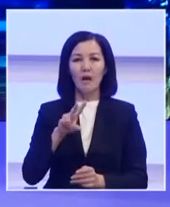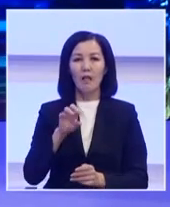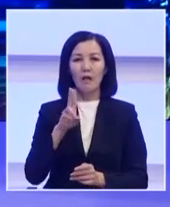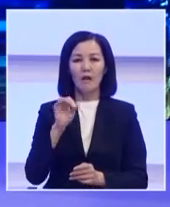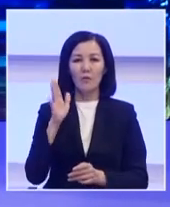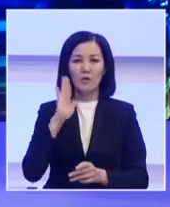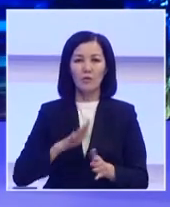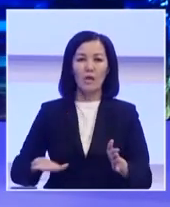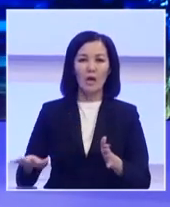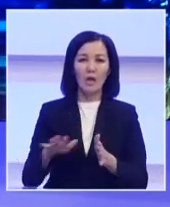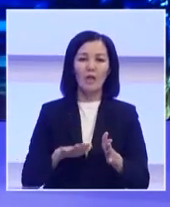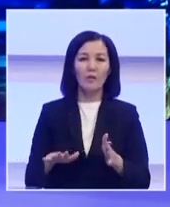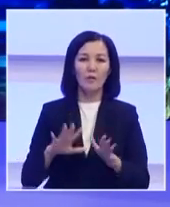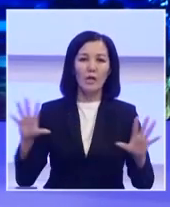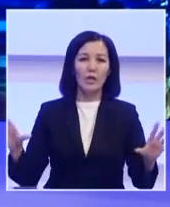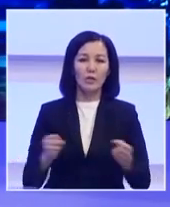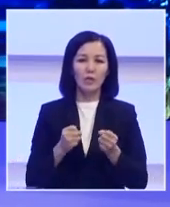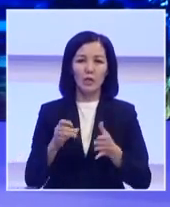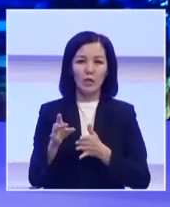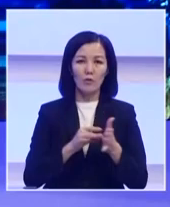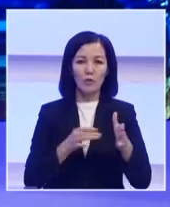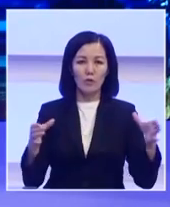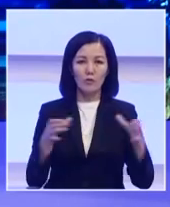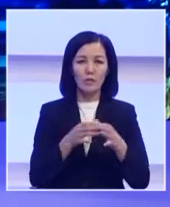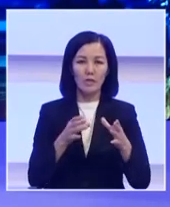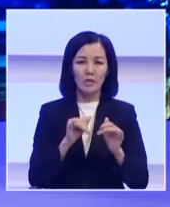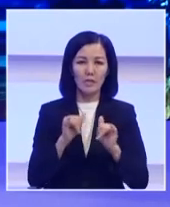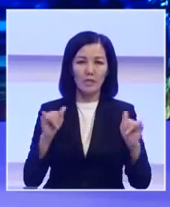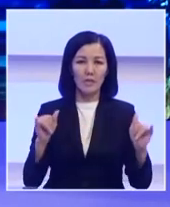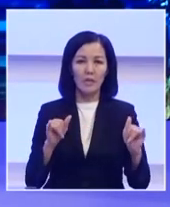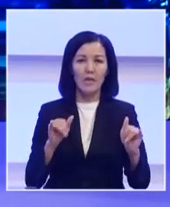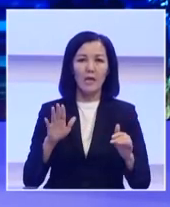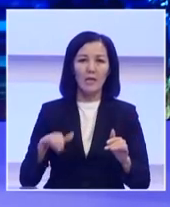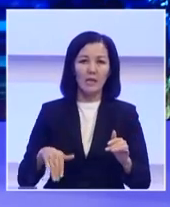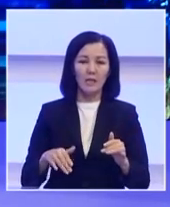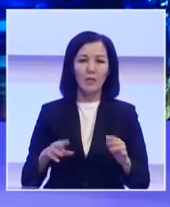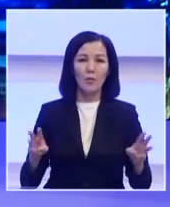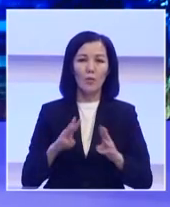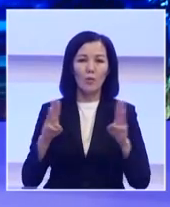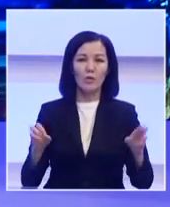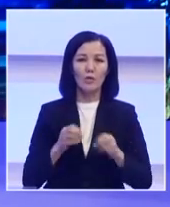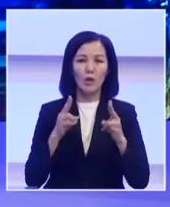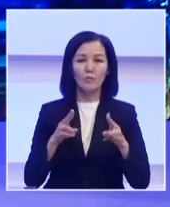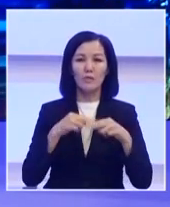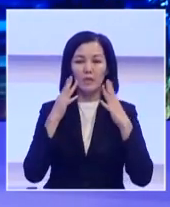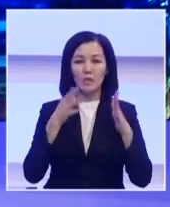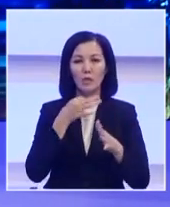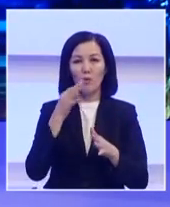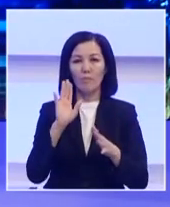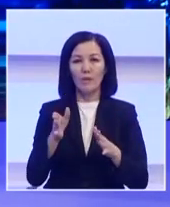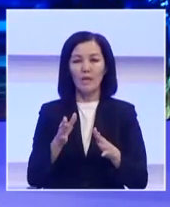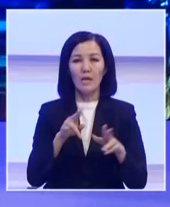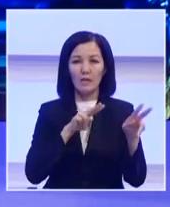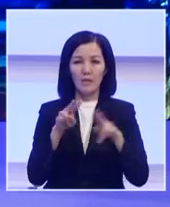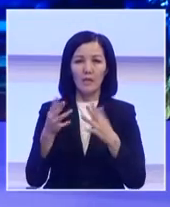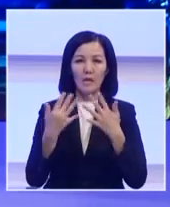Алакөл жағалауындағы жедел құтқару жасағының жұмысы еселене түсті. Бұдан былай олар өрт қауіпсіздігіне де жауап береді. Қазіргі таңда